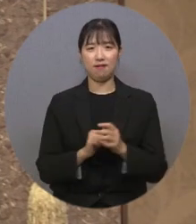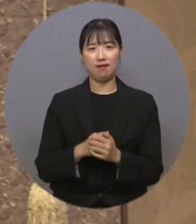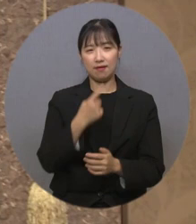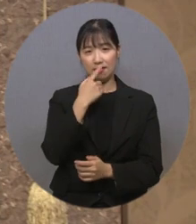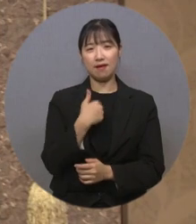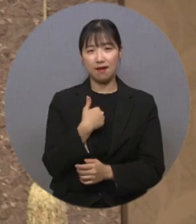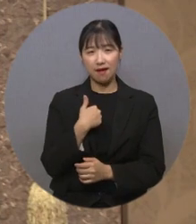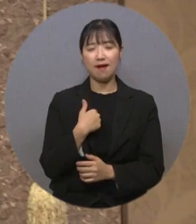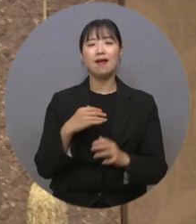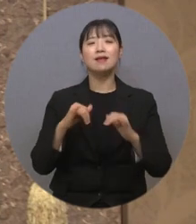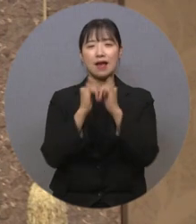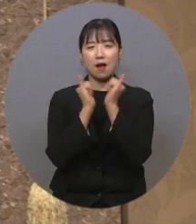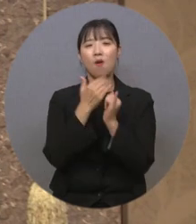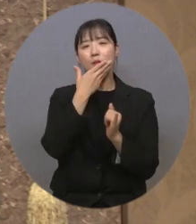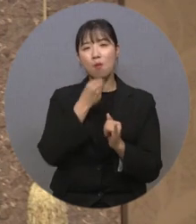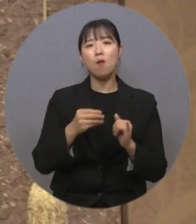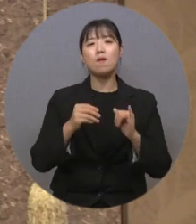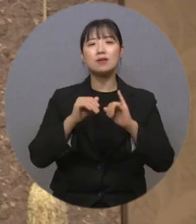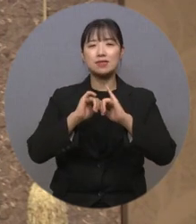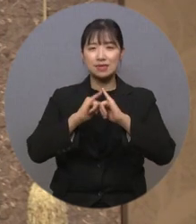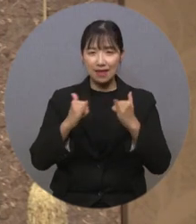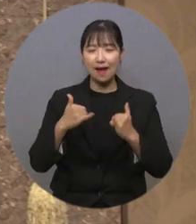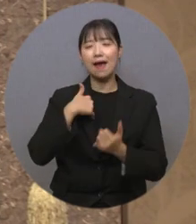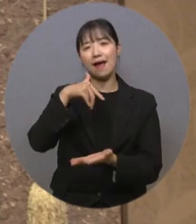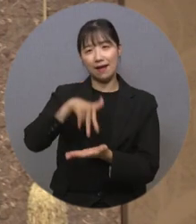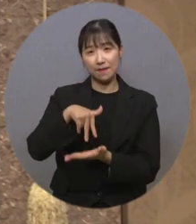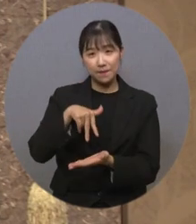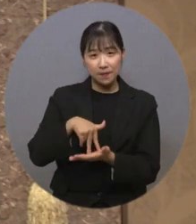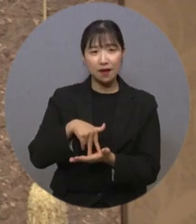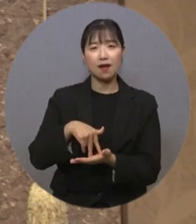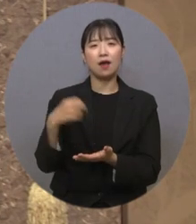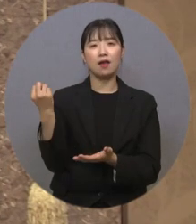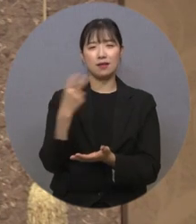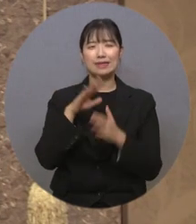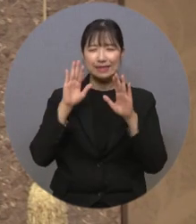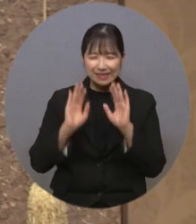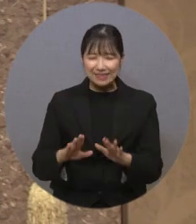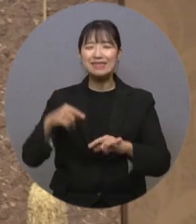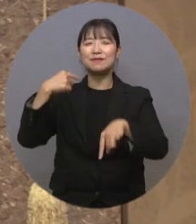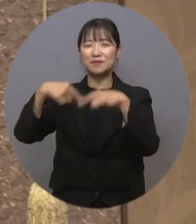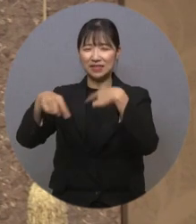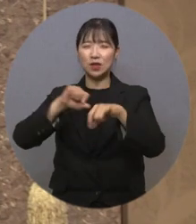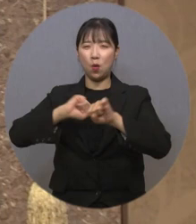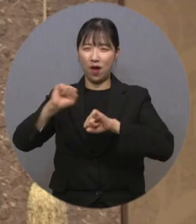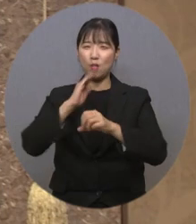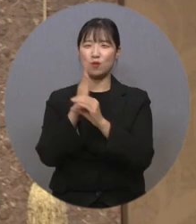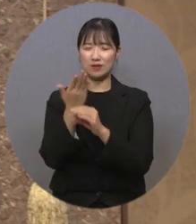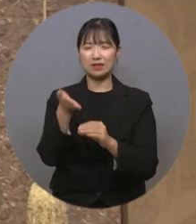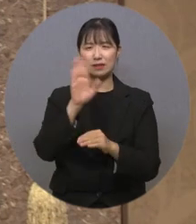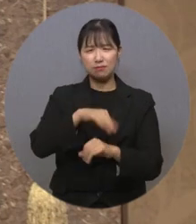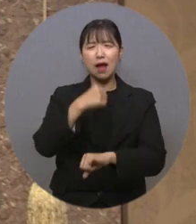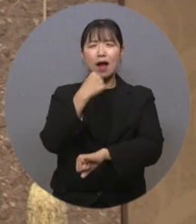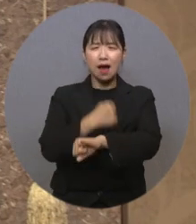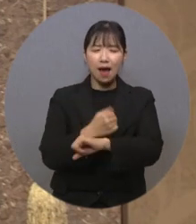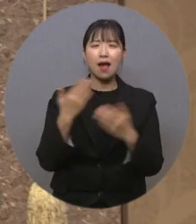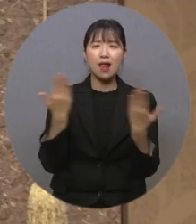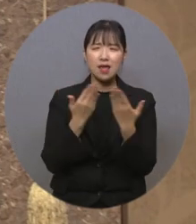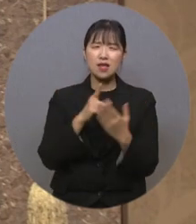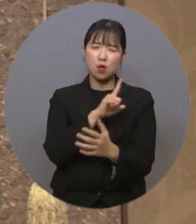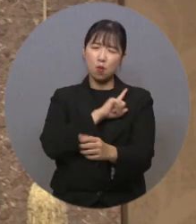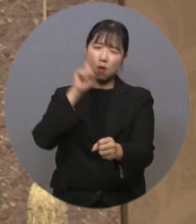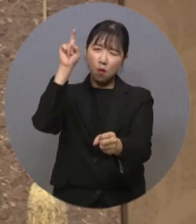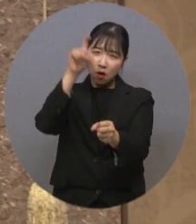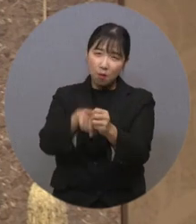제가 사회복지사의 한 사람으로서 지금 물론 이제 의정활동을 하고 있지만은 해야 할 그 최종의